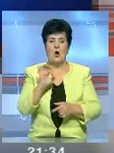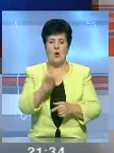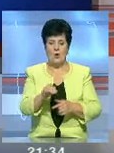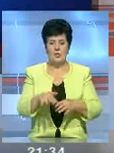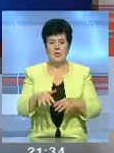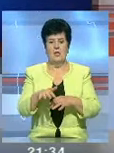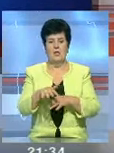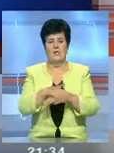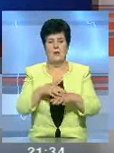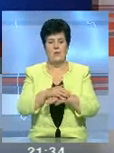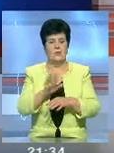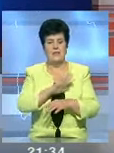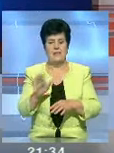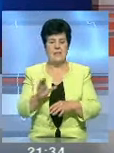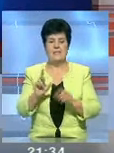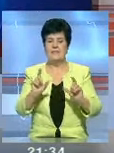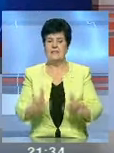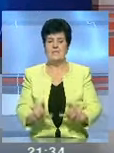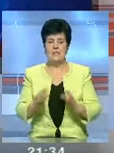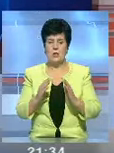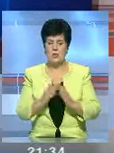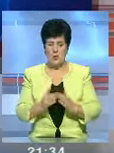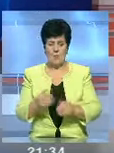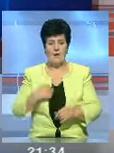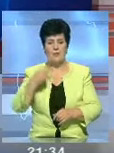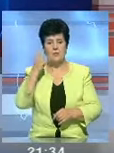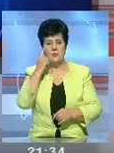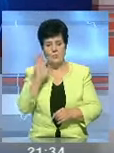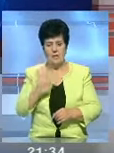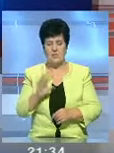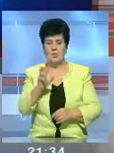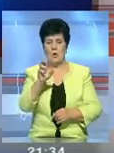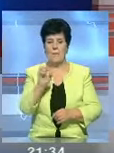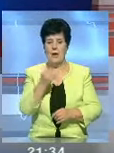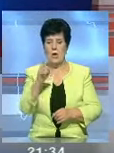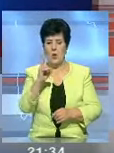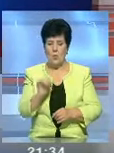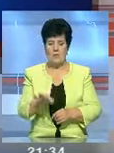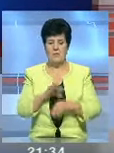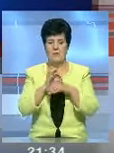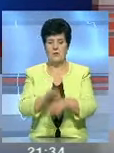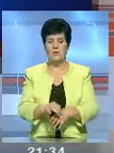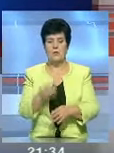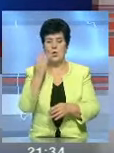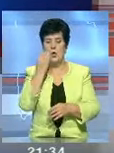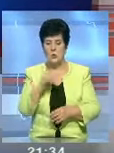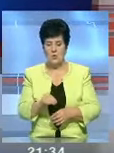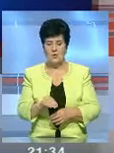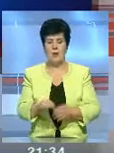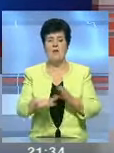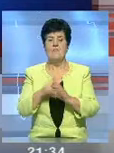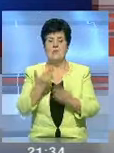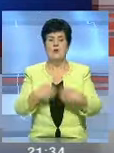сидите в этот день дома. Не думайте, что бойкот ваш приведет к чему-то к лучшему. Выборы все равно состоятся.